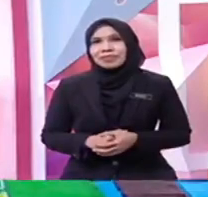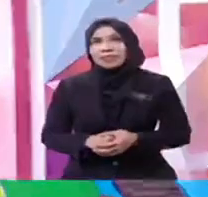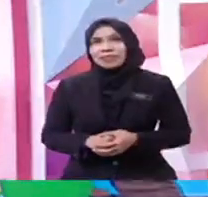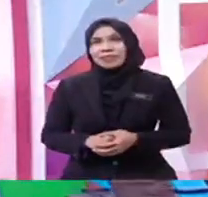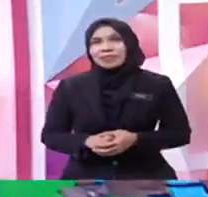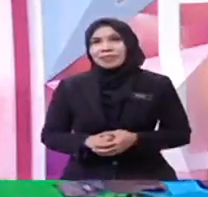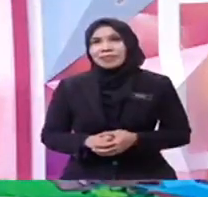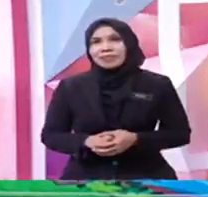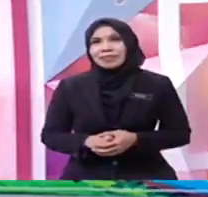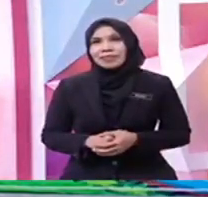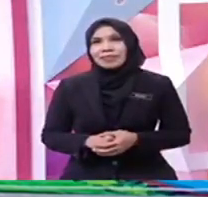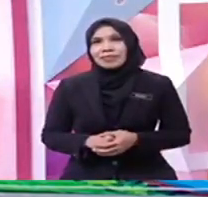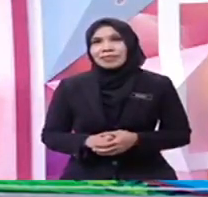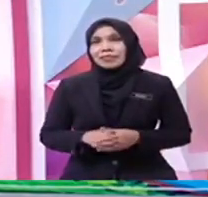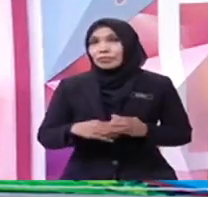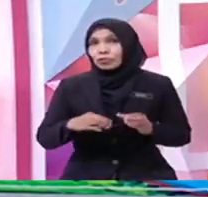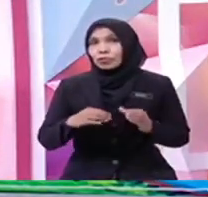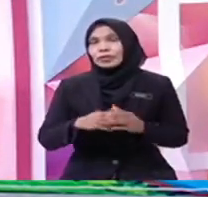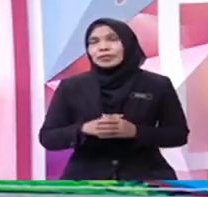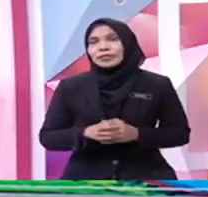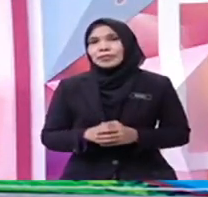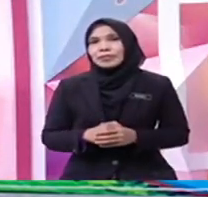misi yang kedua kita kenal selama